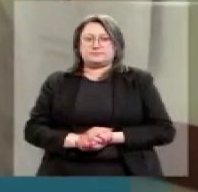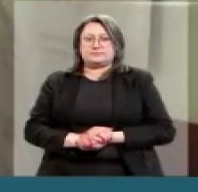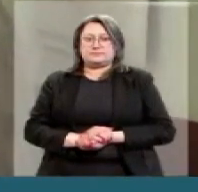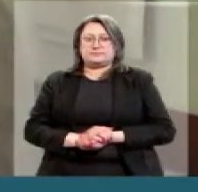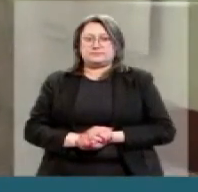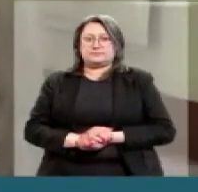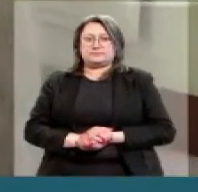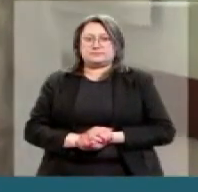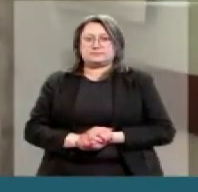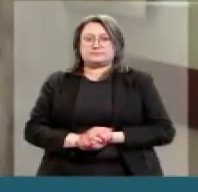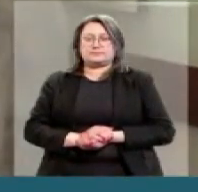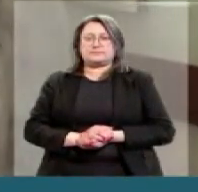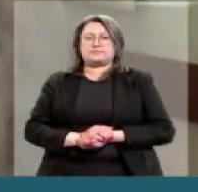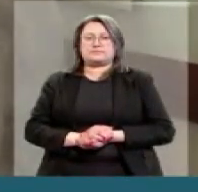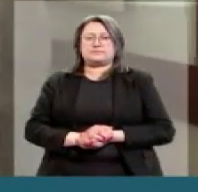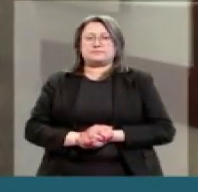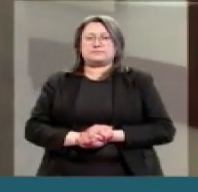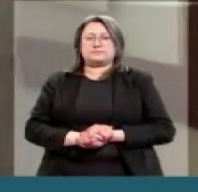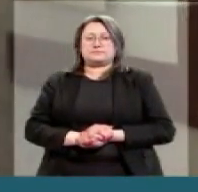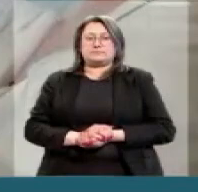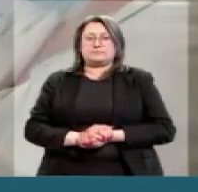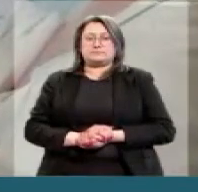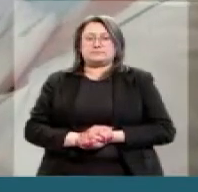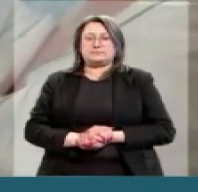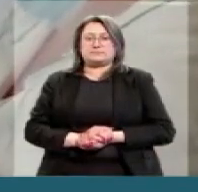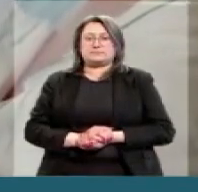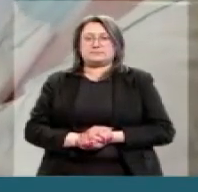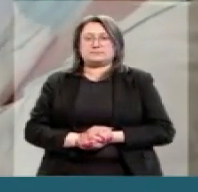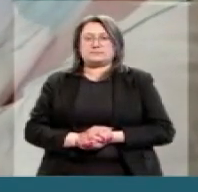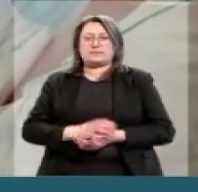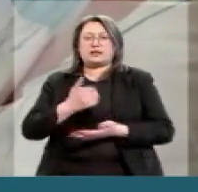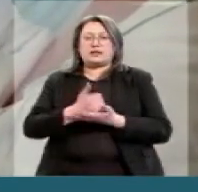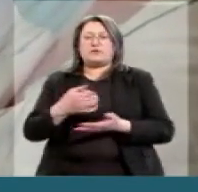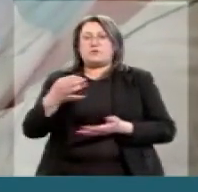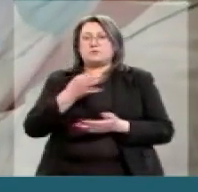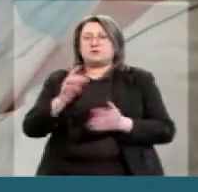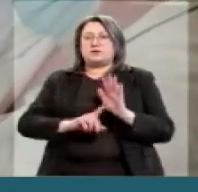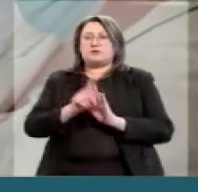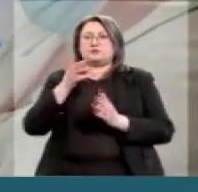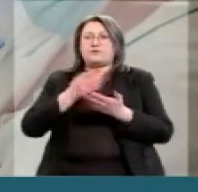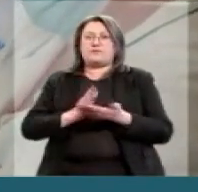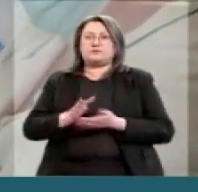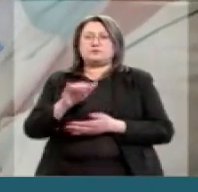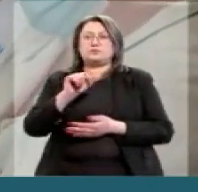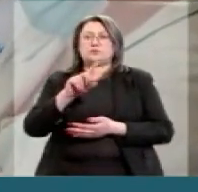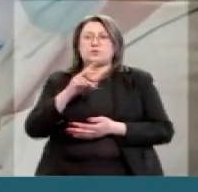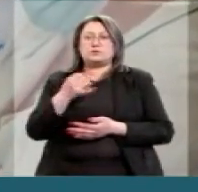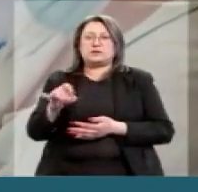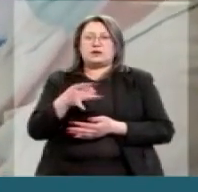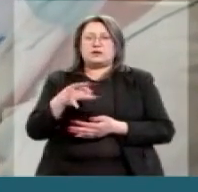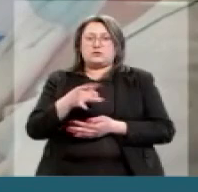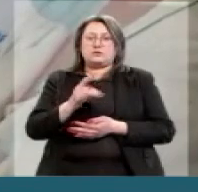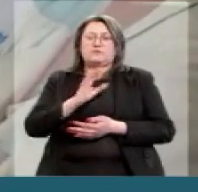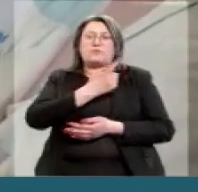Өнер басшысы Құмар Ақсақалов Ұзынкөл ауданына сапарын аудандық ауруханадан бастады. Мекеме халыққа жоғары деңгейдегі